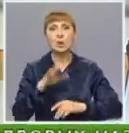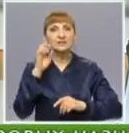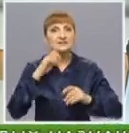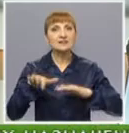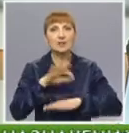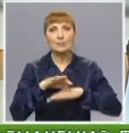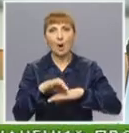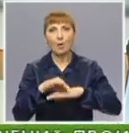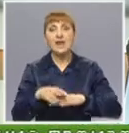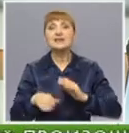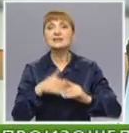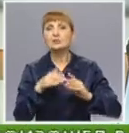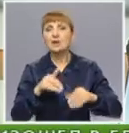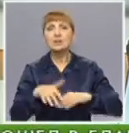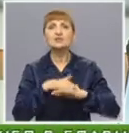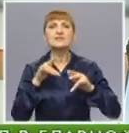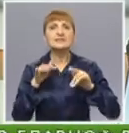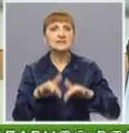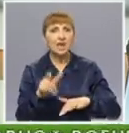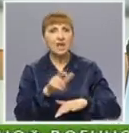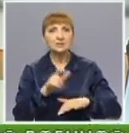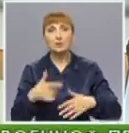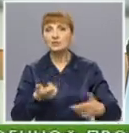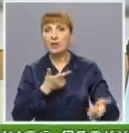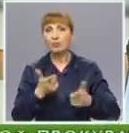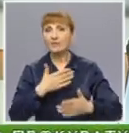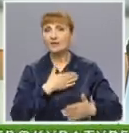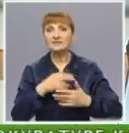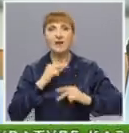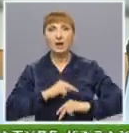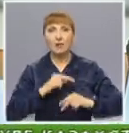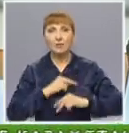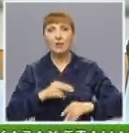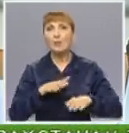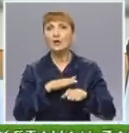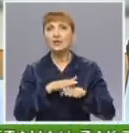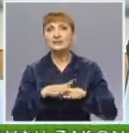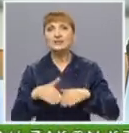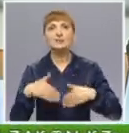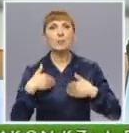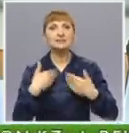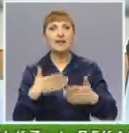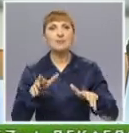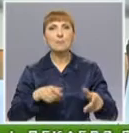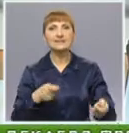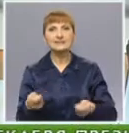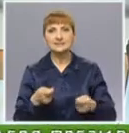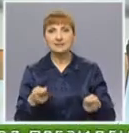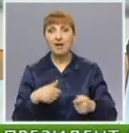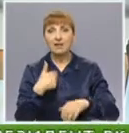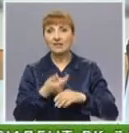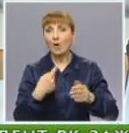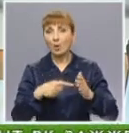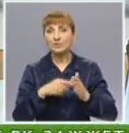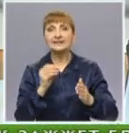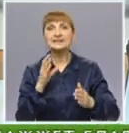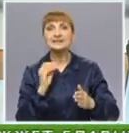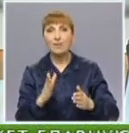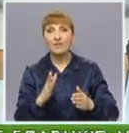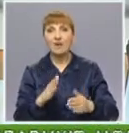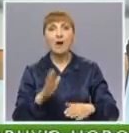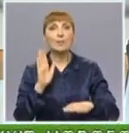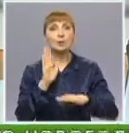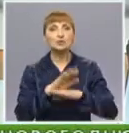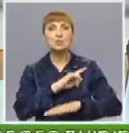страны. Депутаты, общественные деятели уже готовы активно работать по реализации послания президента. Глава города Ахмеджан Есимов